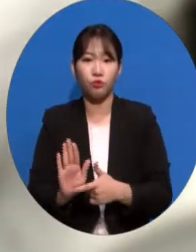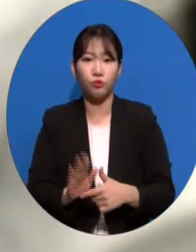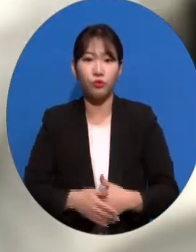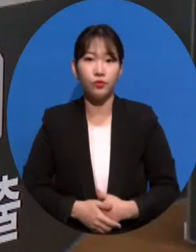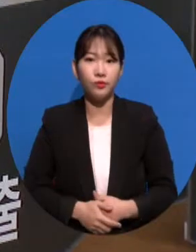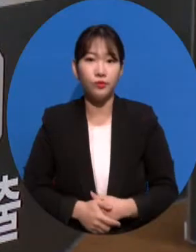있습니다